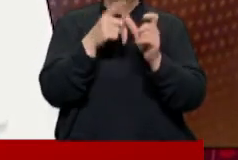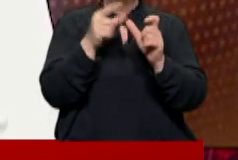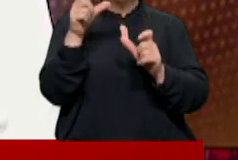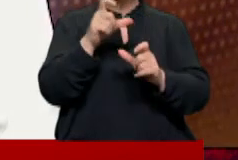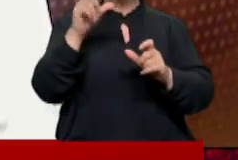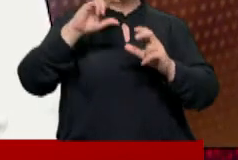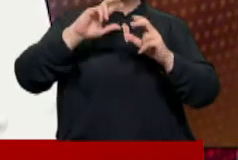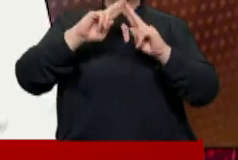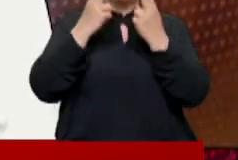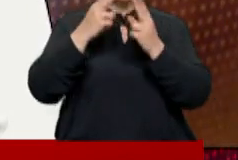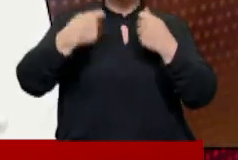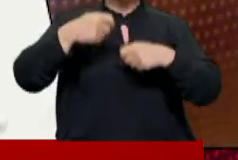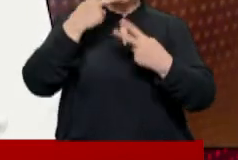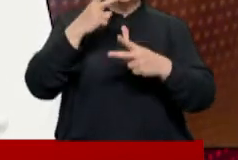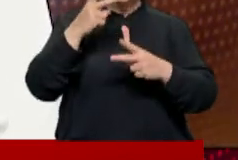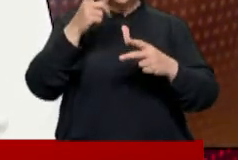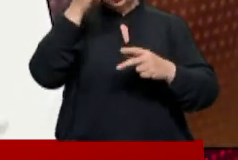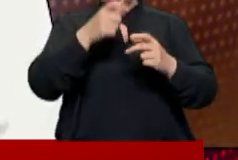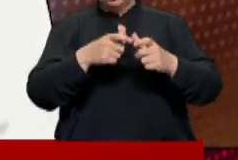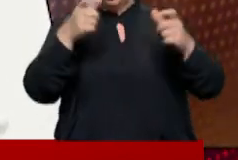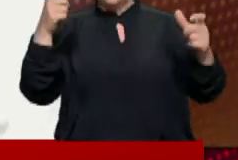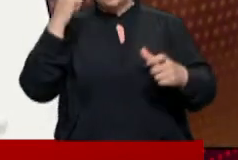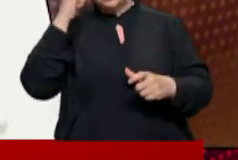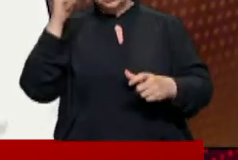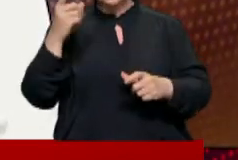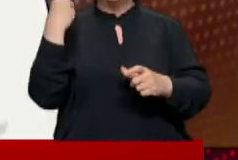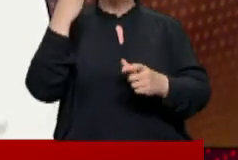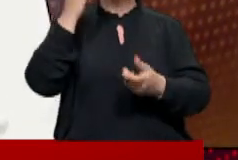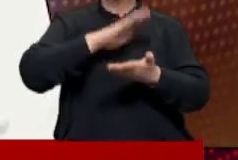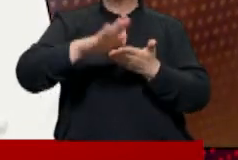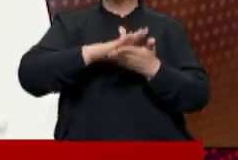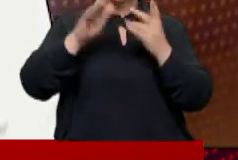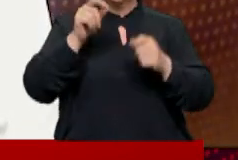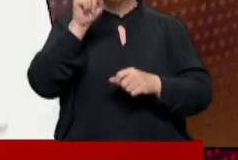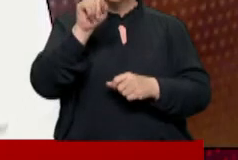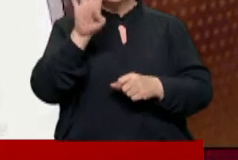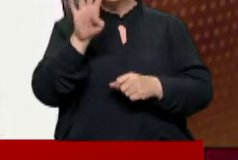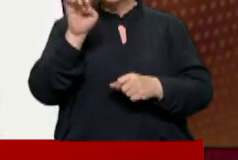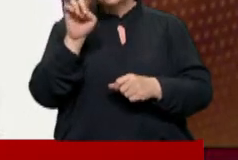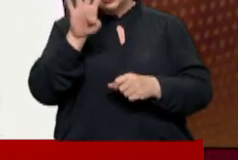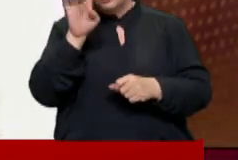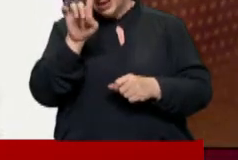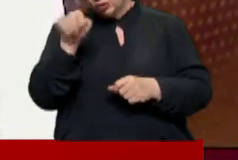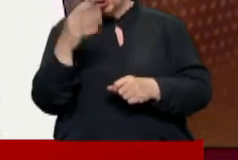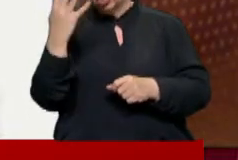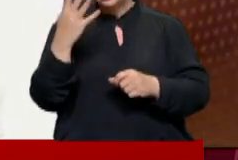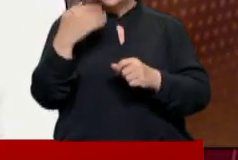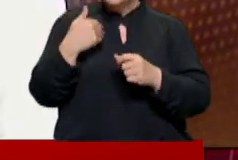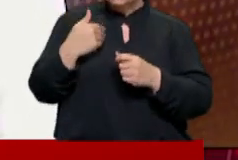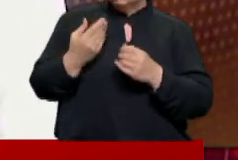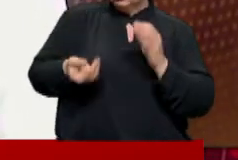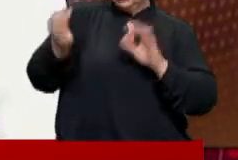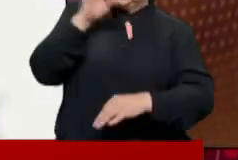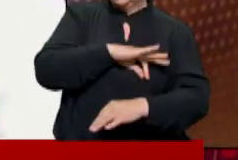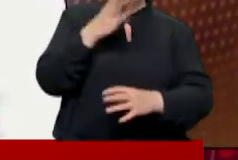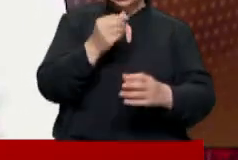Bankası açıkladı Türkiye'nin büyüme öngörüsünü. Yeni bir revizyon yaptı. 1.4'e çekti. Cari fazla verebilmeniz için